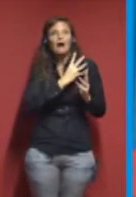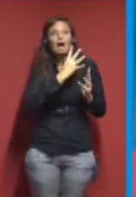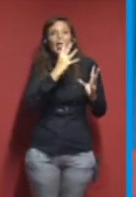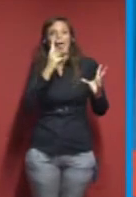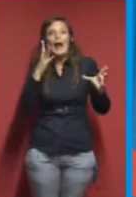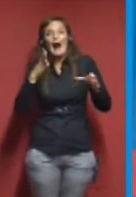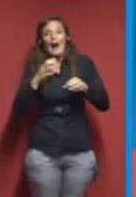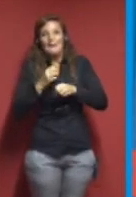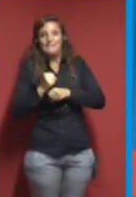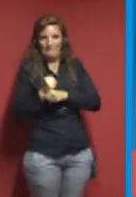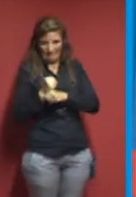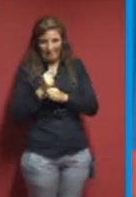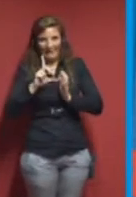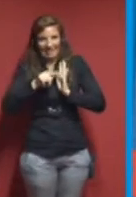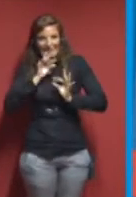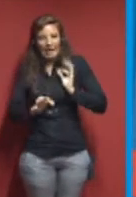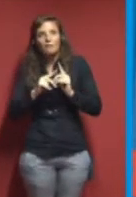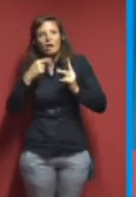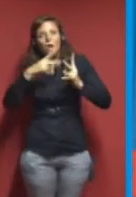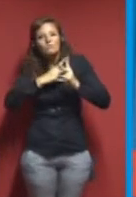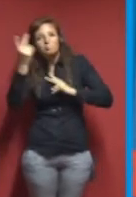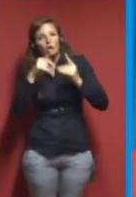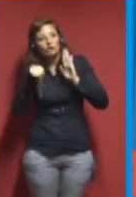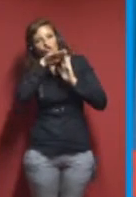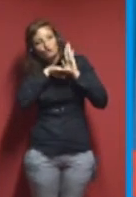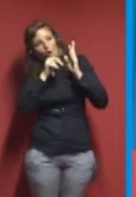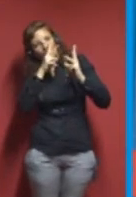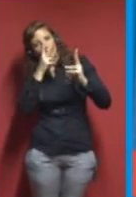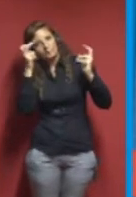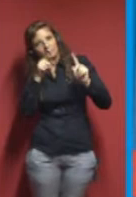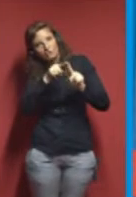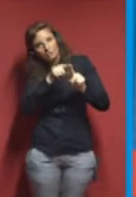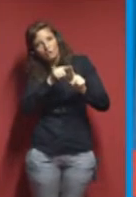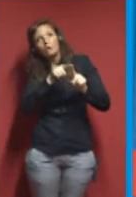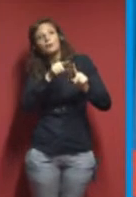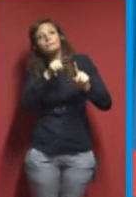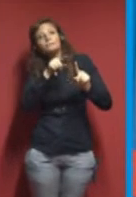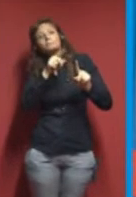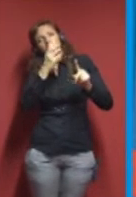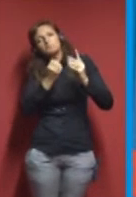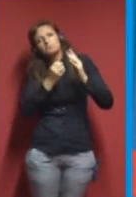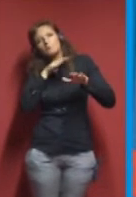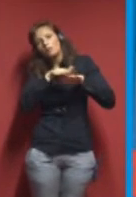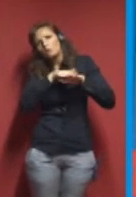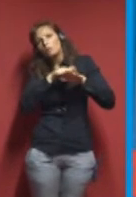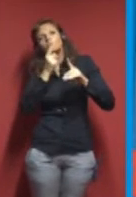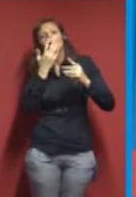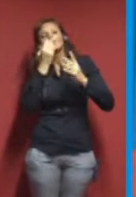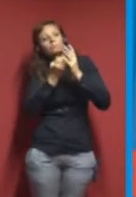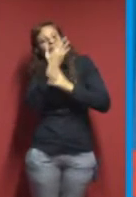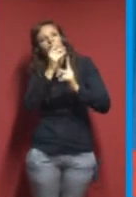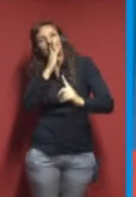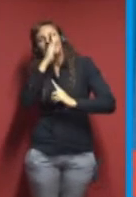abbiamo cercato di utilizzare software usarlo direttamente per creare un prodotto